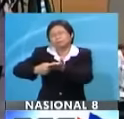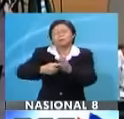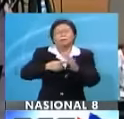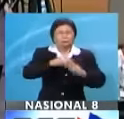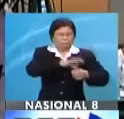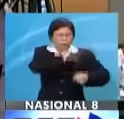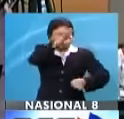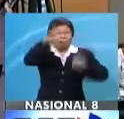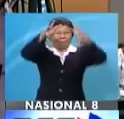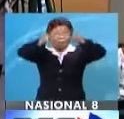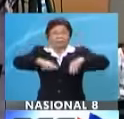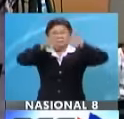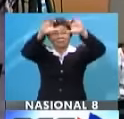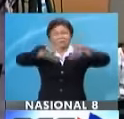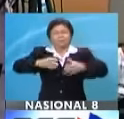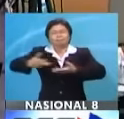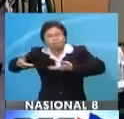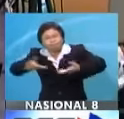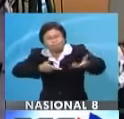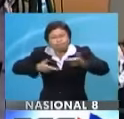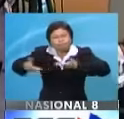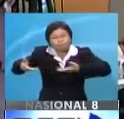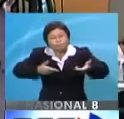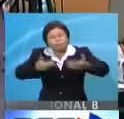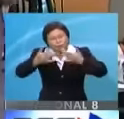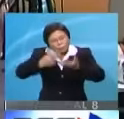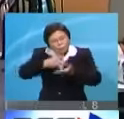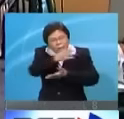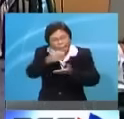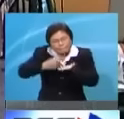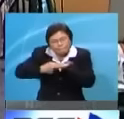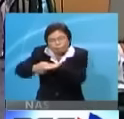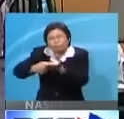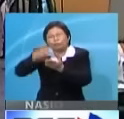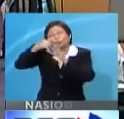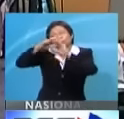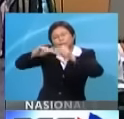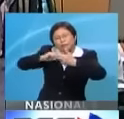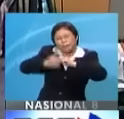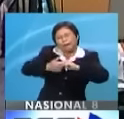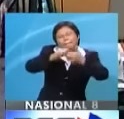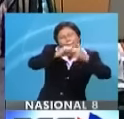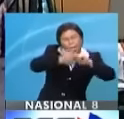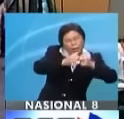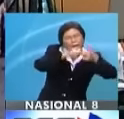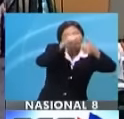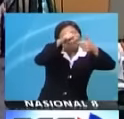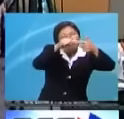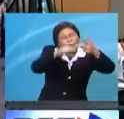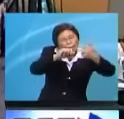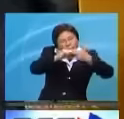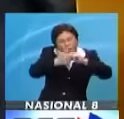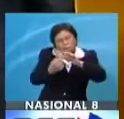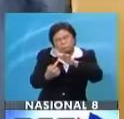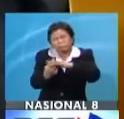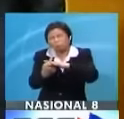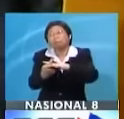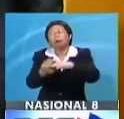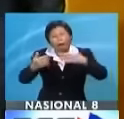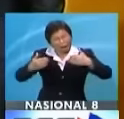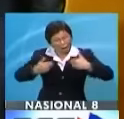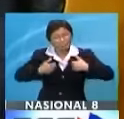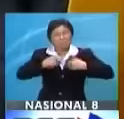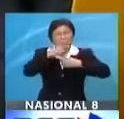Berlandaskan semangat ASEAN, kaedah diplomasi dan perbincangan akan digunakan bagi menyelesaikan apa jua masalah yang timbul, dan ia tidak